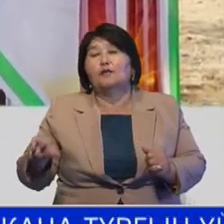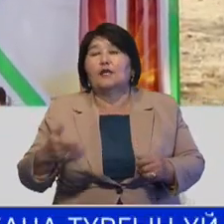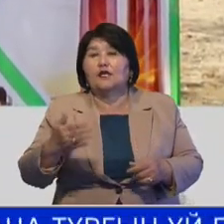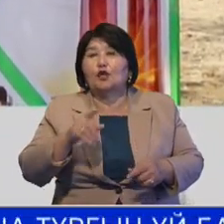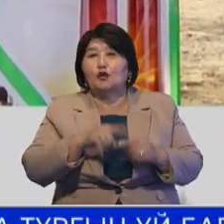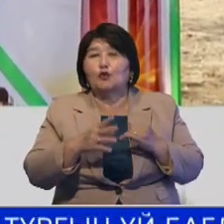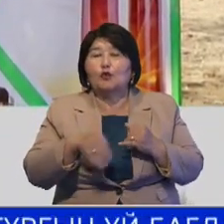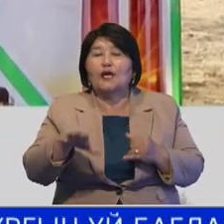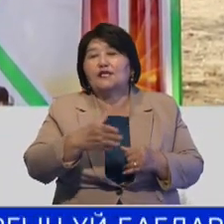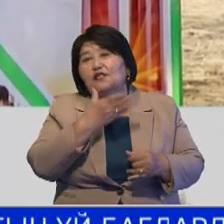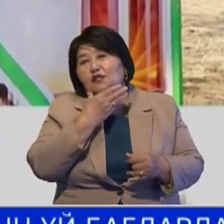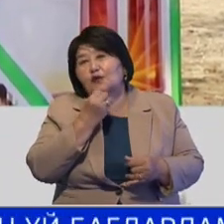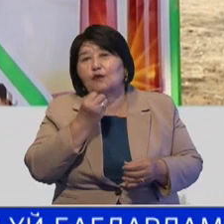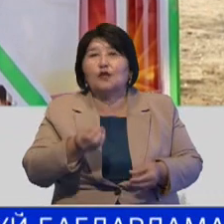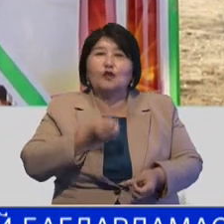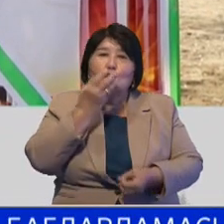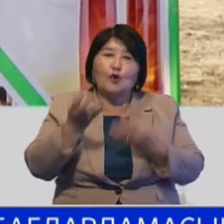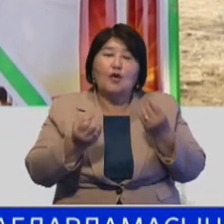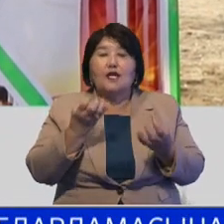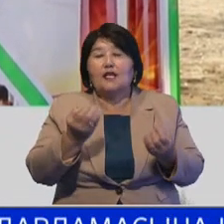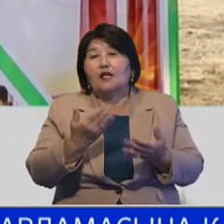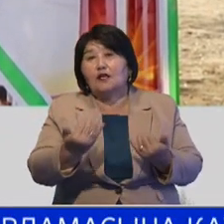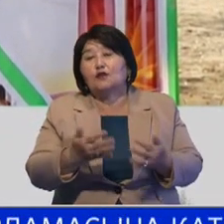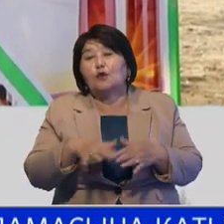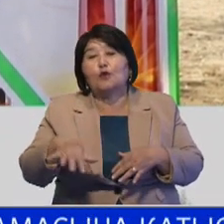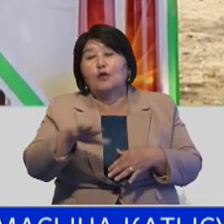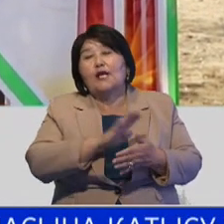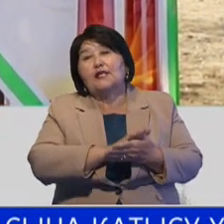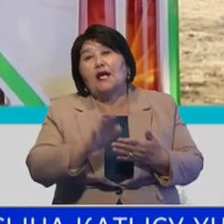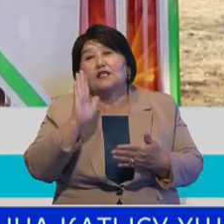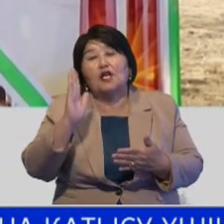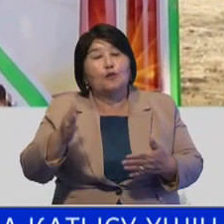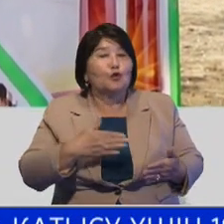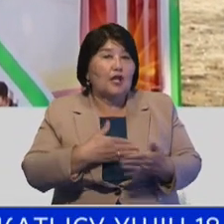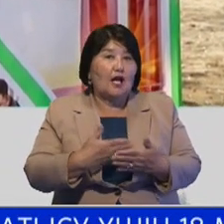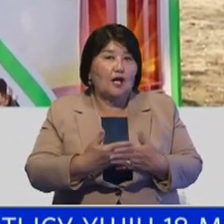елдің жердің көркеюіне, гүлденуіне және сол өлкенің таза болуына